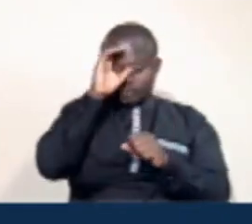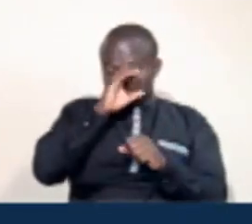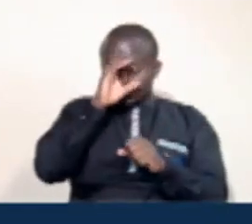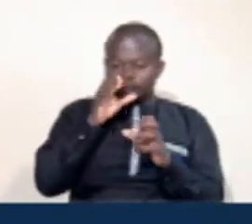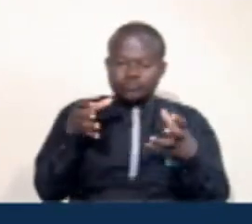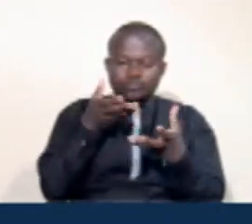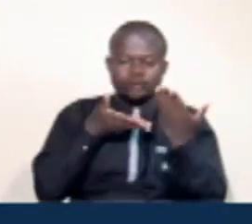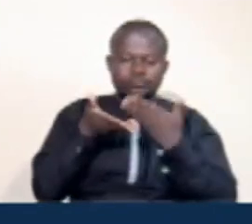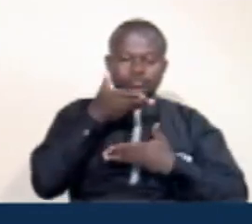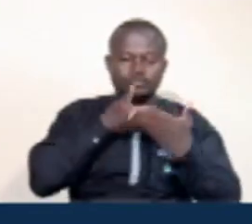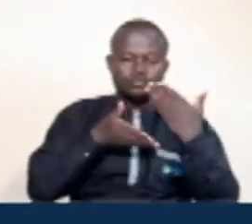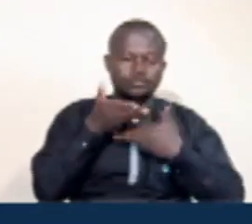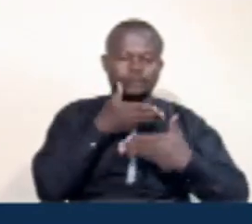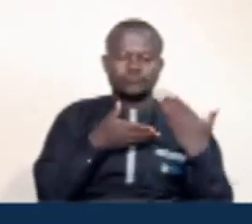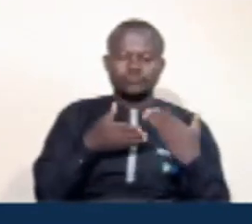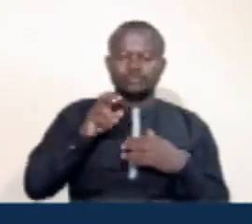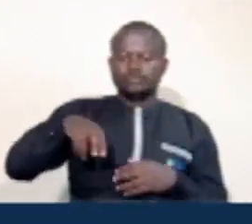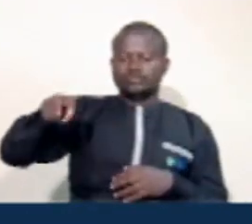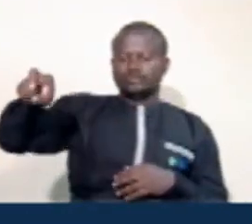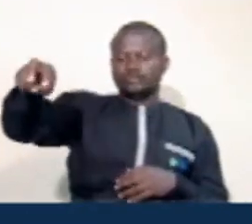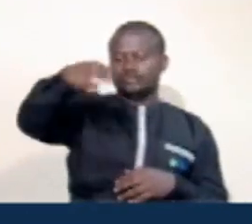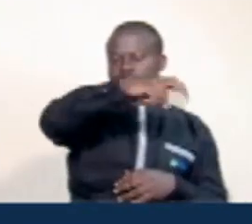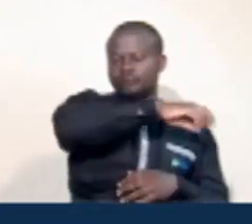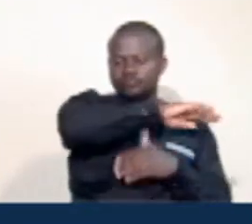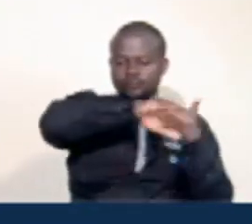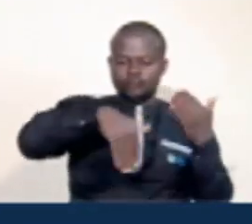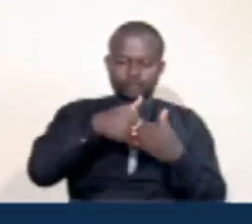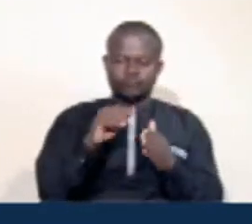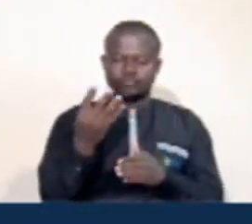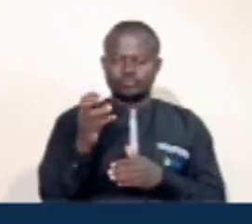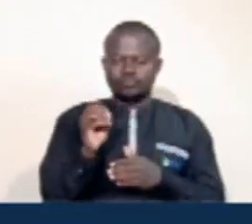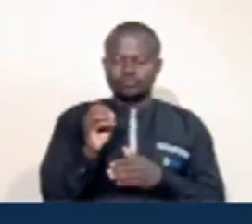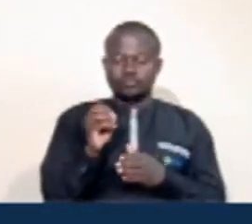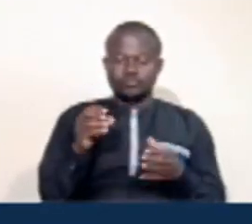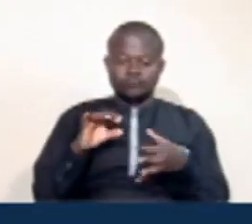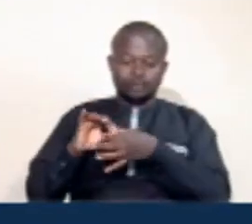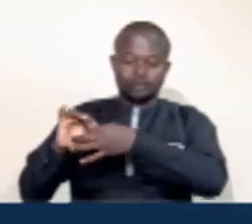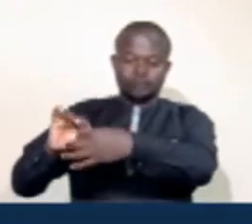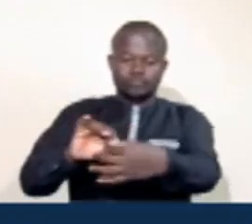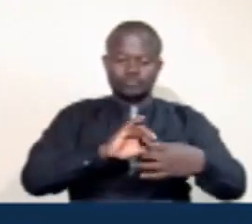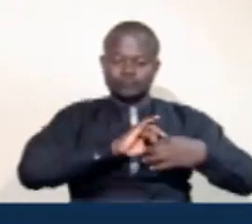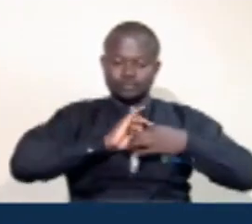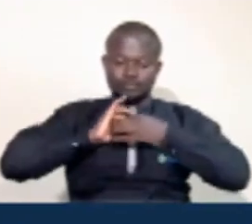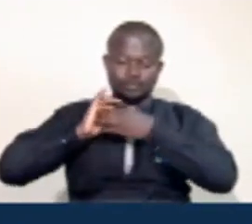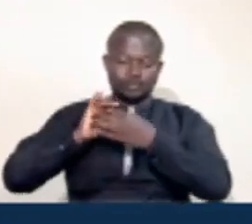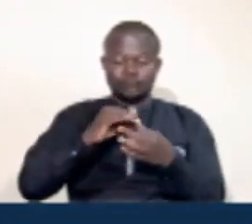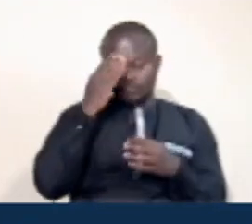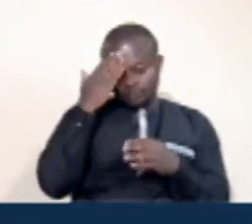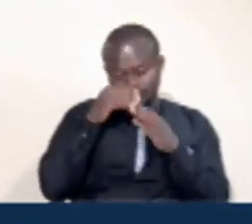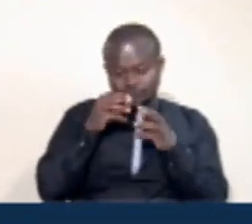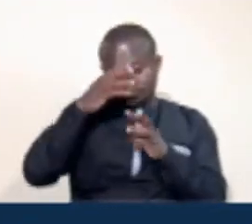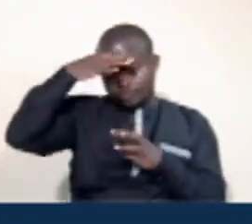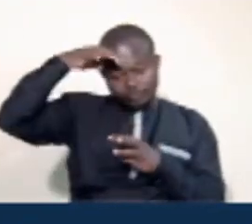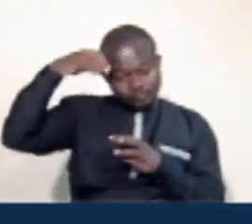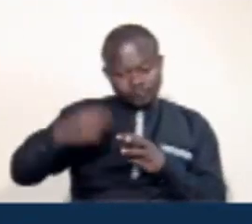ngo baganire kuzenguruka ibihugu nk'ibyo ngibyo 40 muzu urugendo rw'umukuru w'igihugu kuntu ruba rugoye no kugira